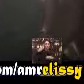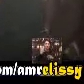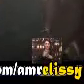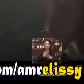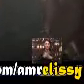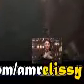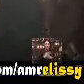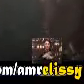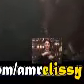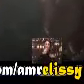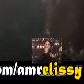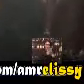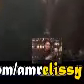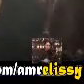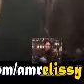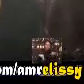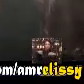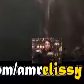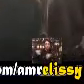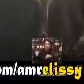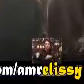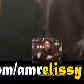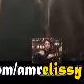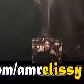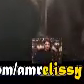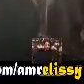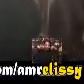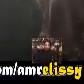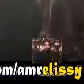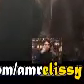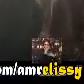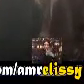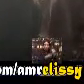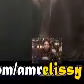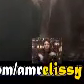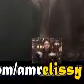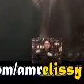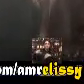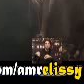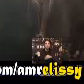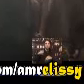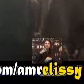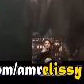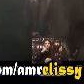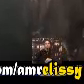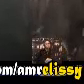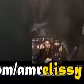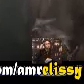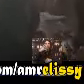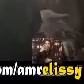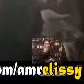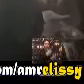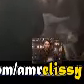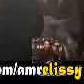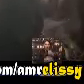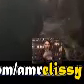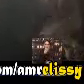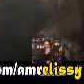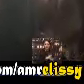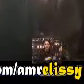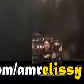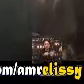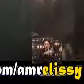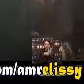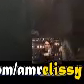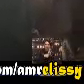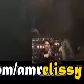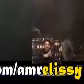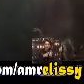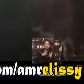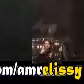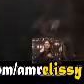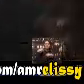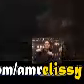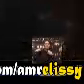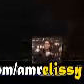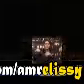ابيع مولودي واجي واوكلهم كل حاجه، وناكلوا لبن وجبنه وسمنه واكل